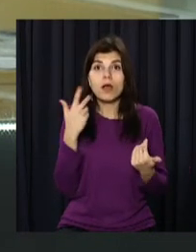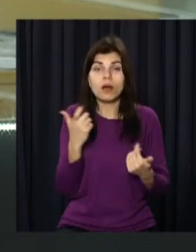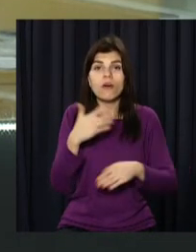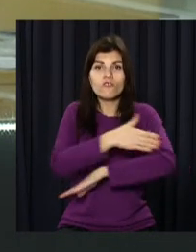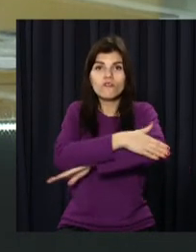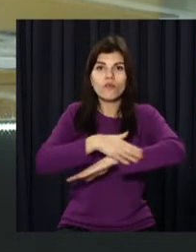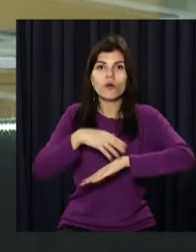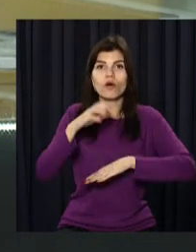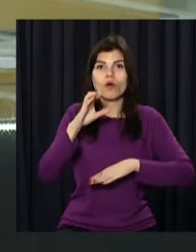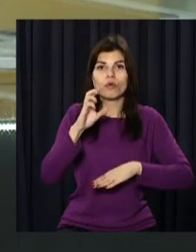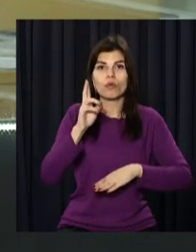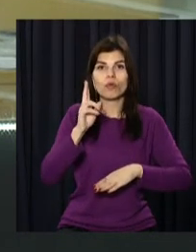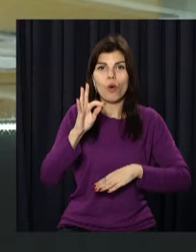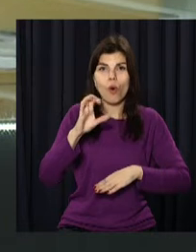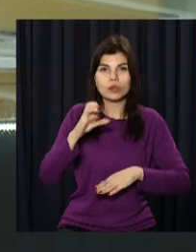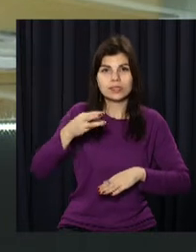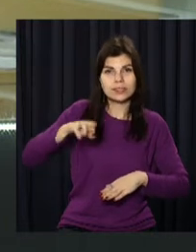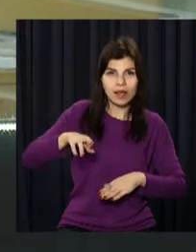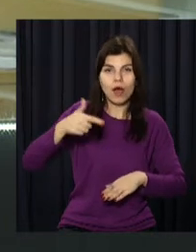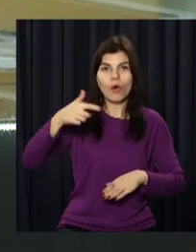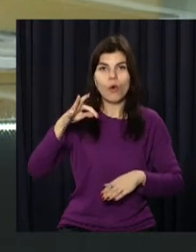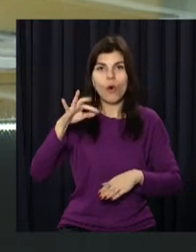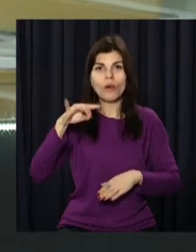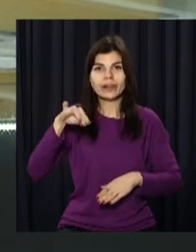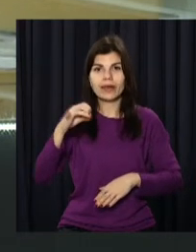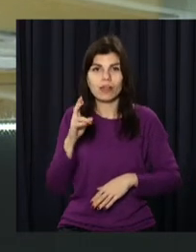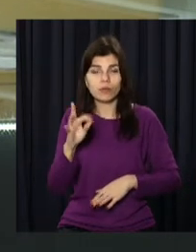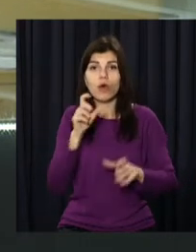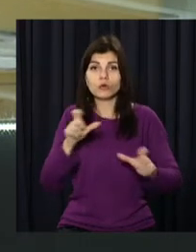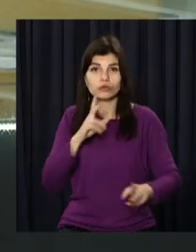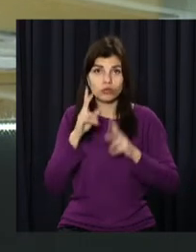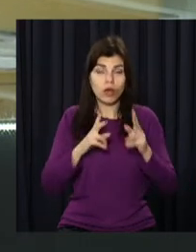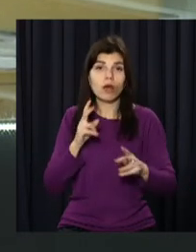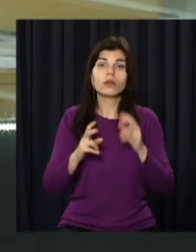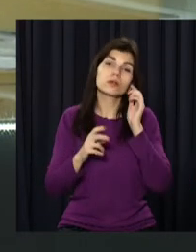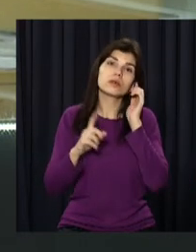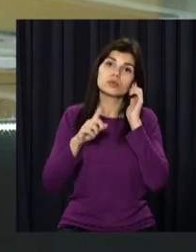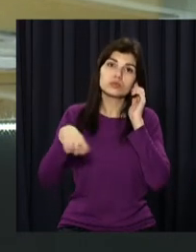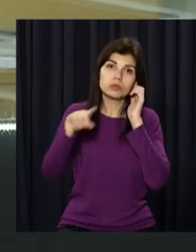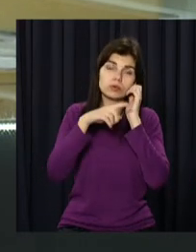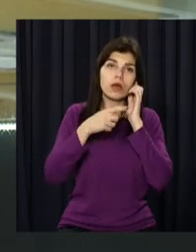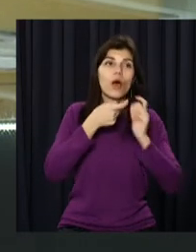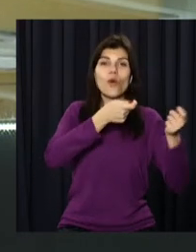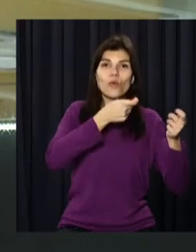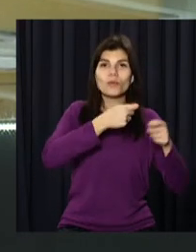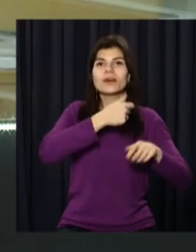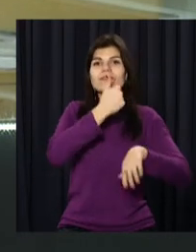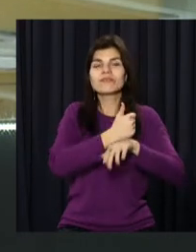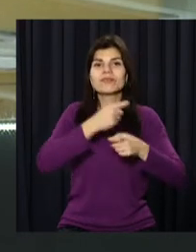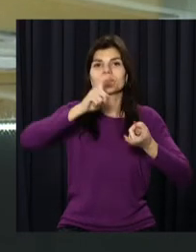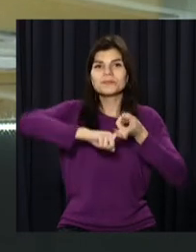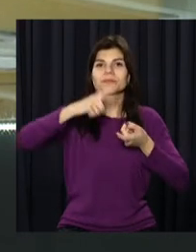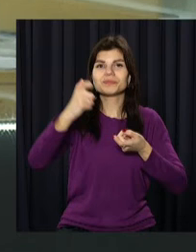на вулиці Кості Гордієнка від газовиків. Люди стали заручниками ситуації, яка склалася між керуючою і газовою